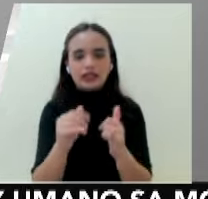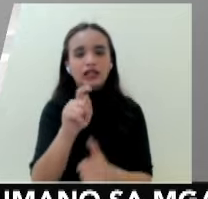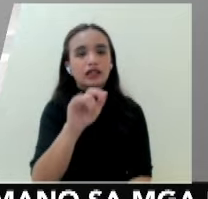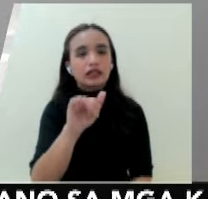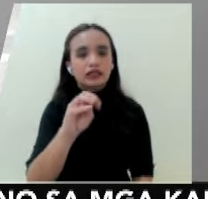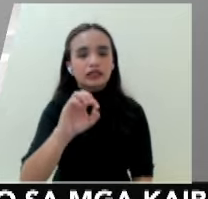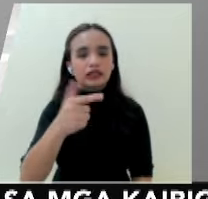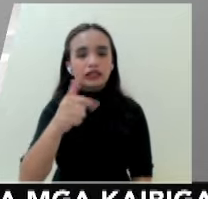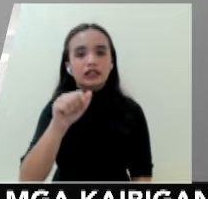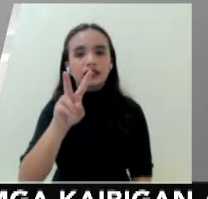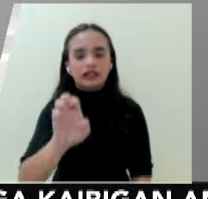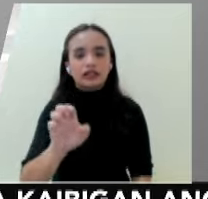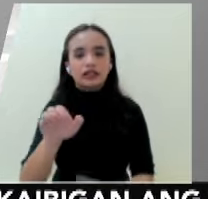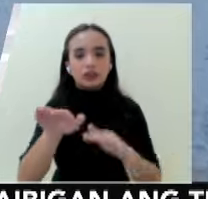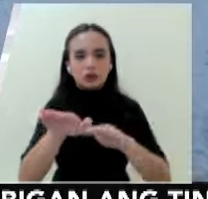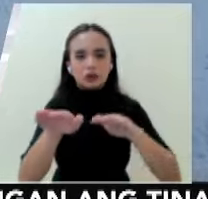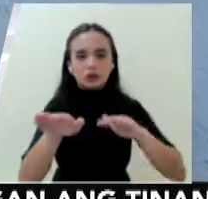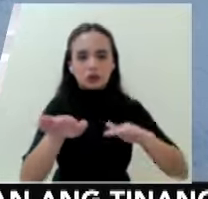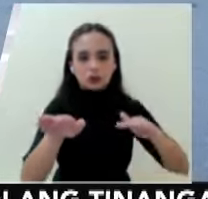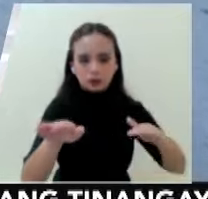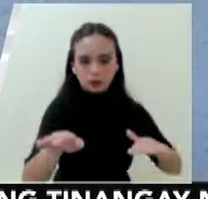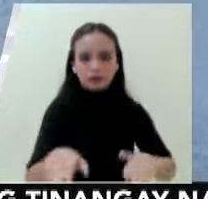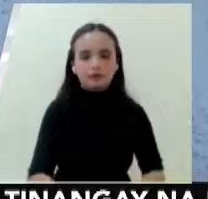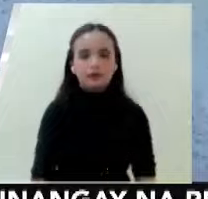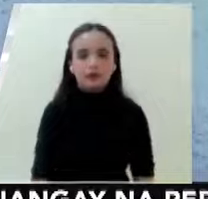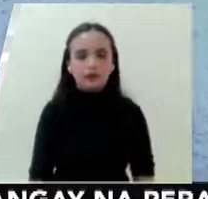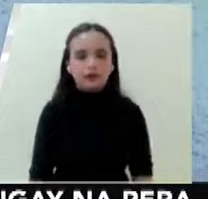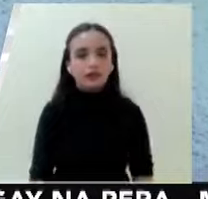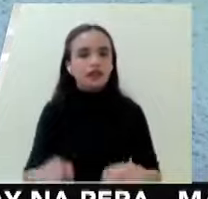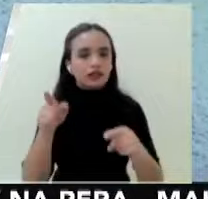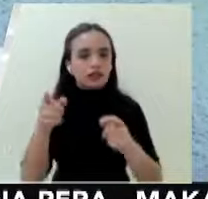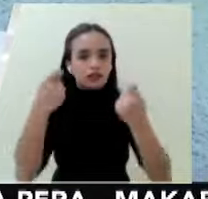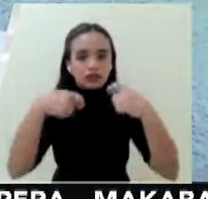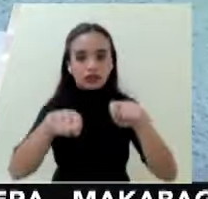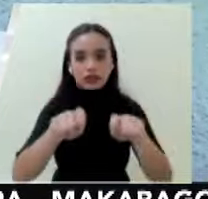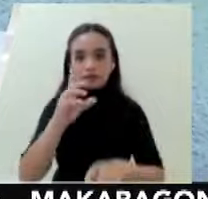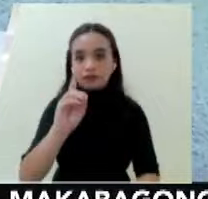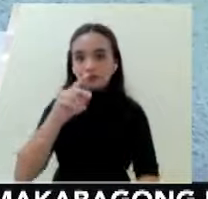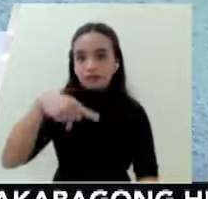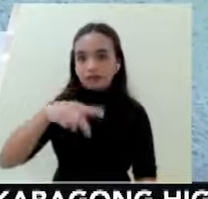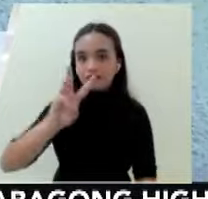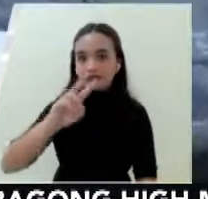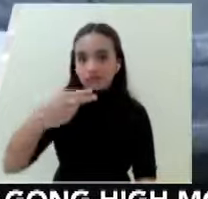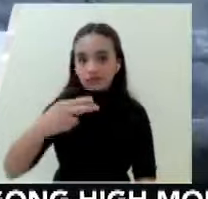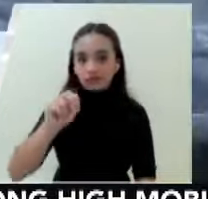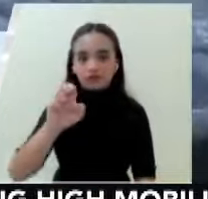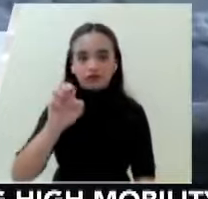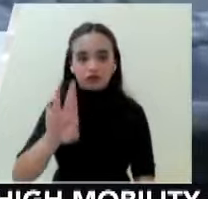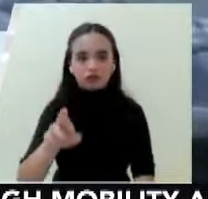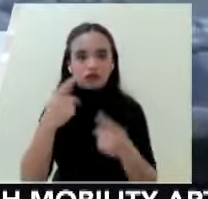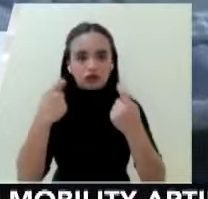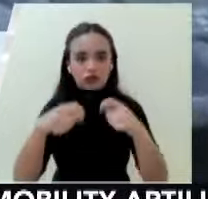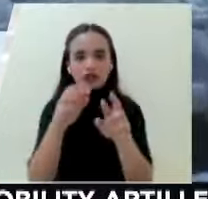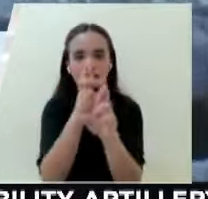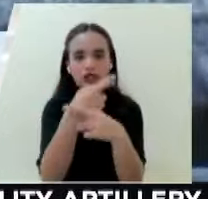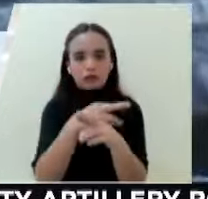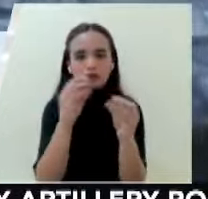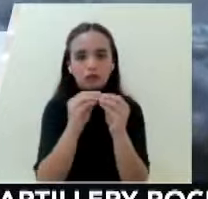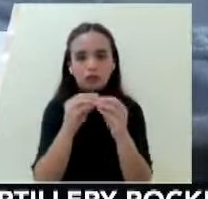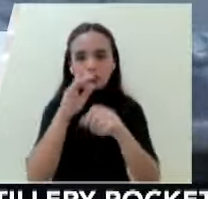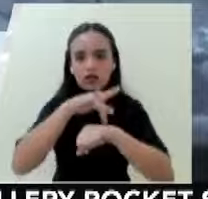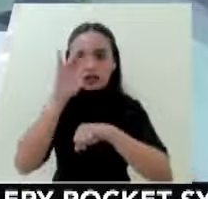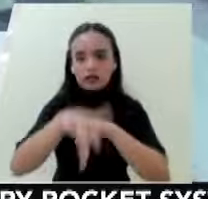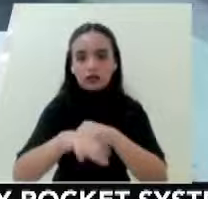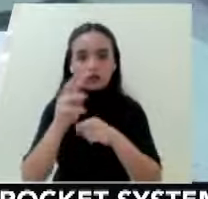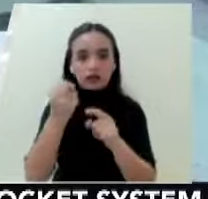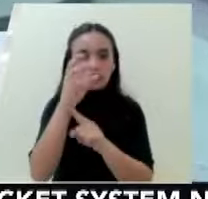pagkakataon ding naiipon ng mga sasakyan. Susubukan daw ng DPWH-NCR na tapusin ang repair ng mas maaga sa October 25